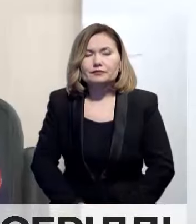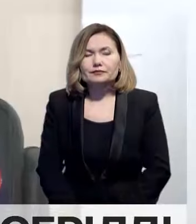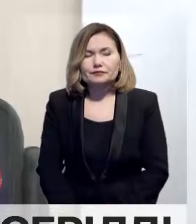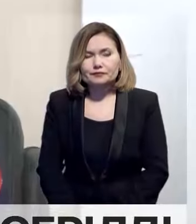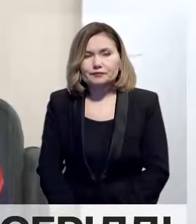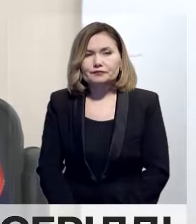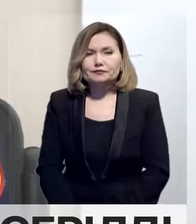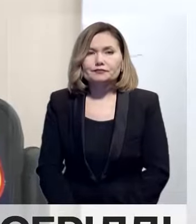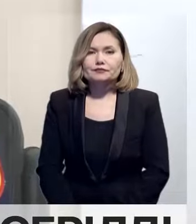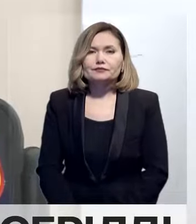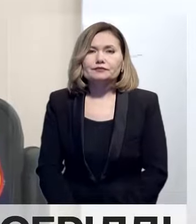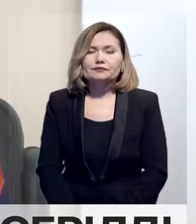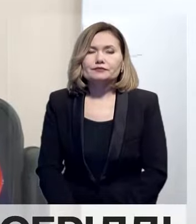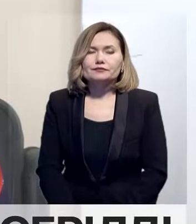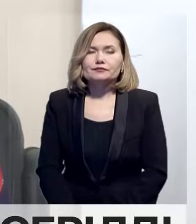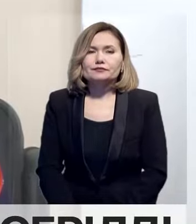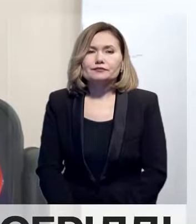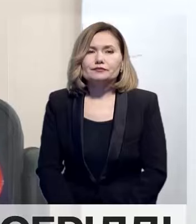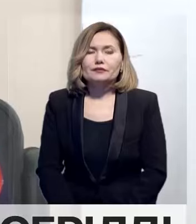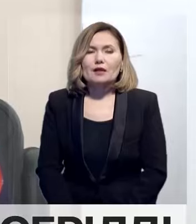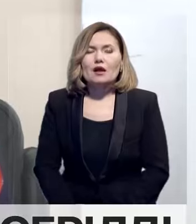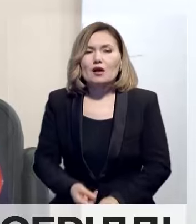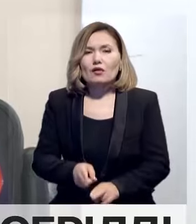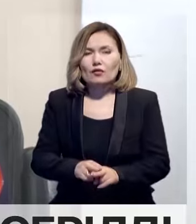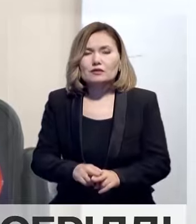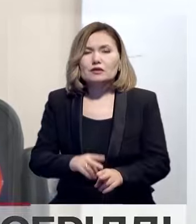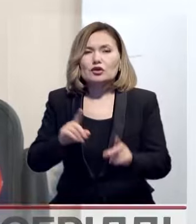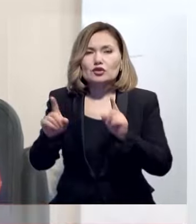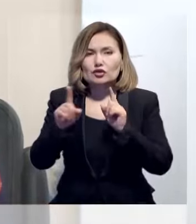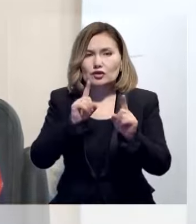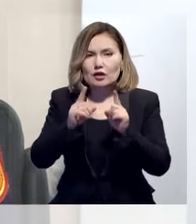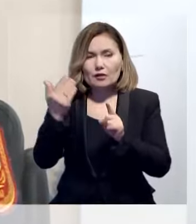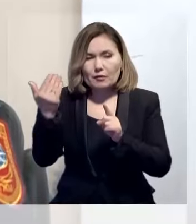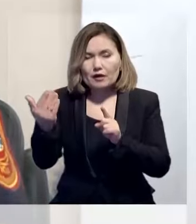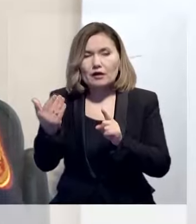алмақ. Нұсқамалар, жиындар өткізіліп жатыр, орман